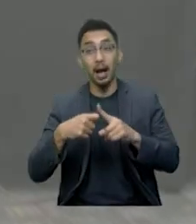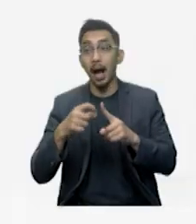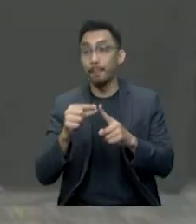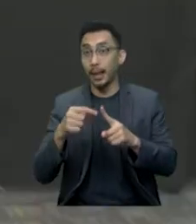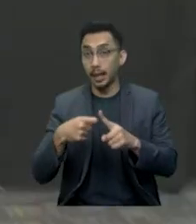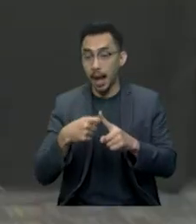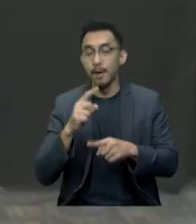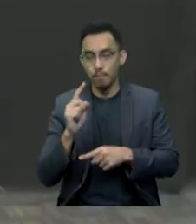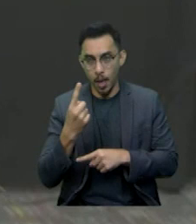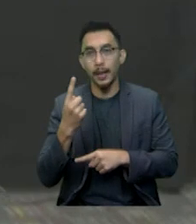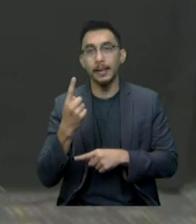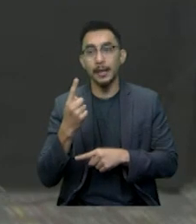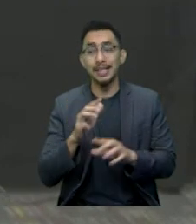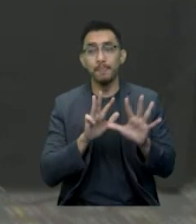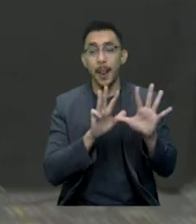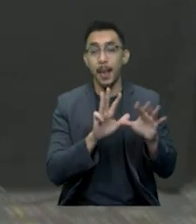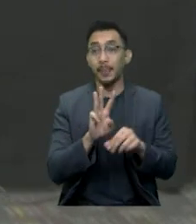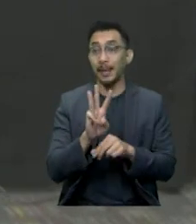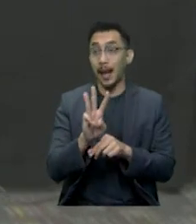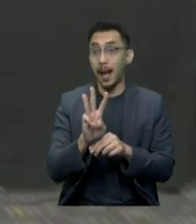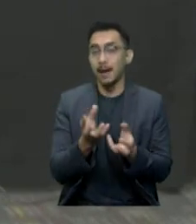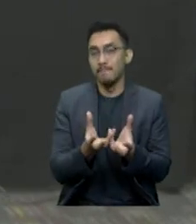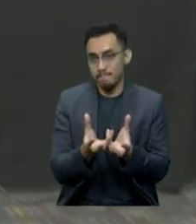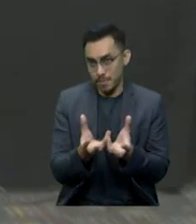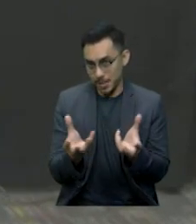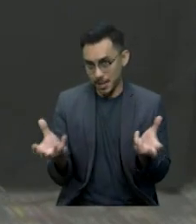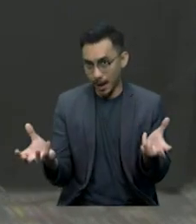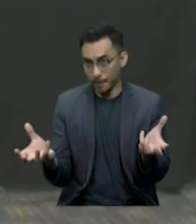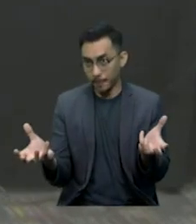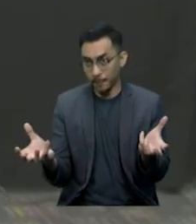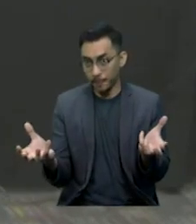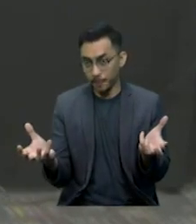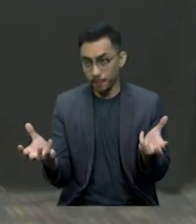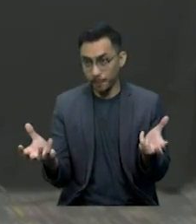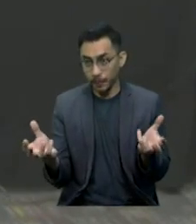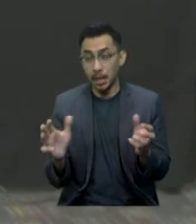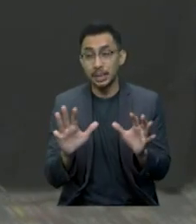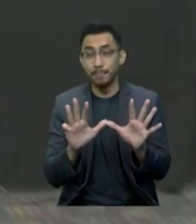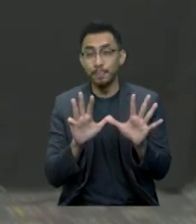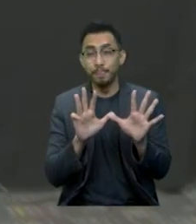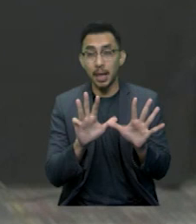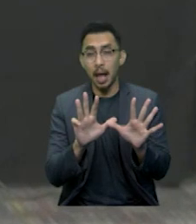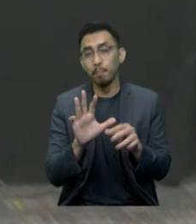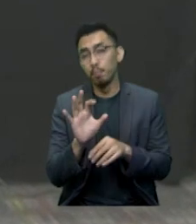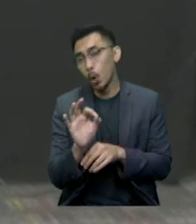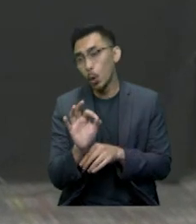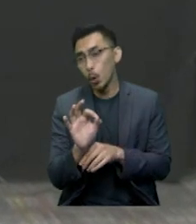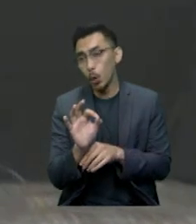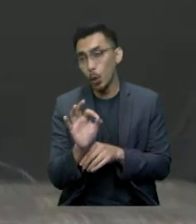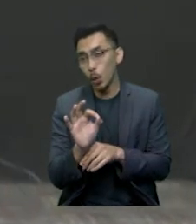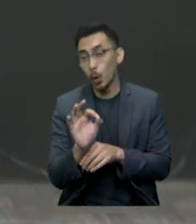93 kita pisahkan. Yang 90 ini dugaan pasal yang akan diterapkan kepada mereka itu